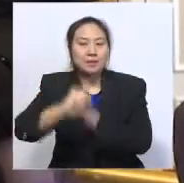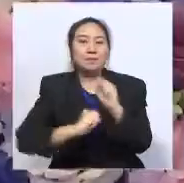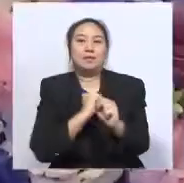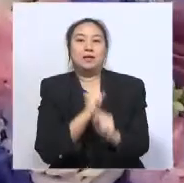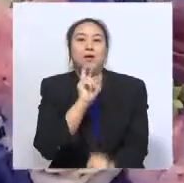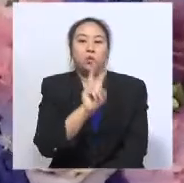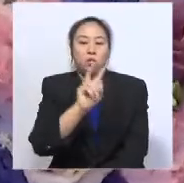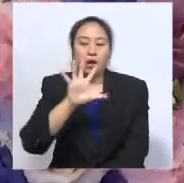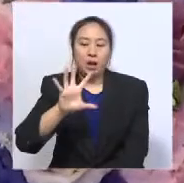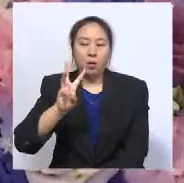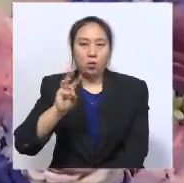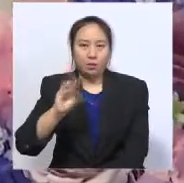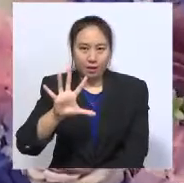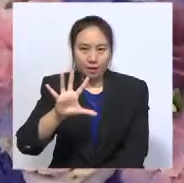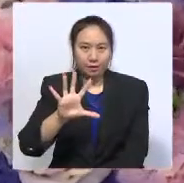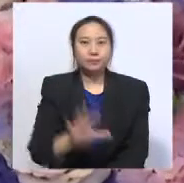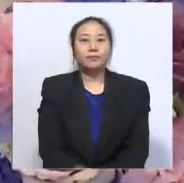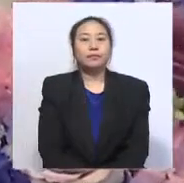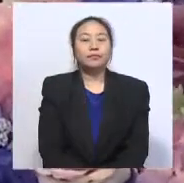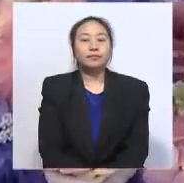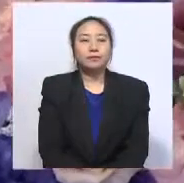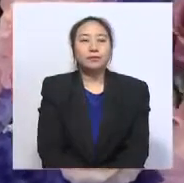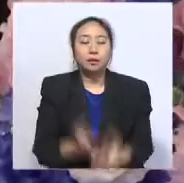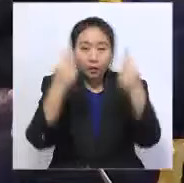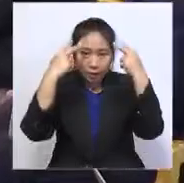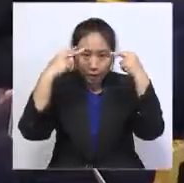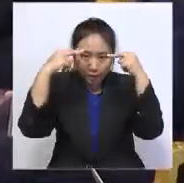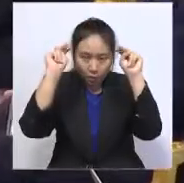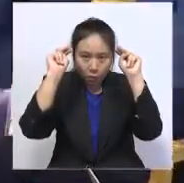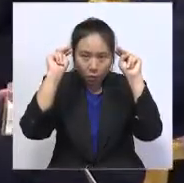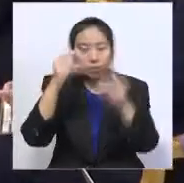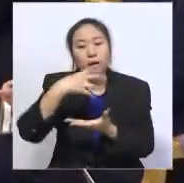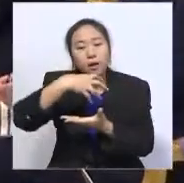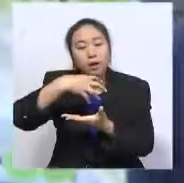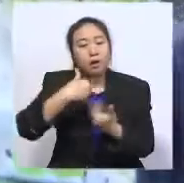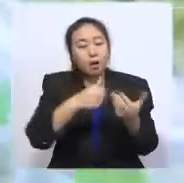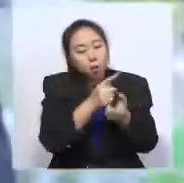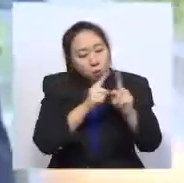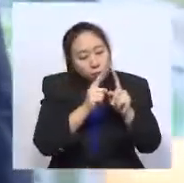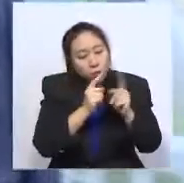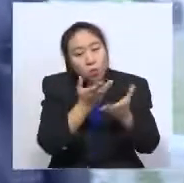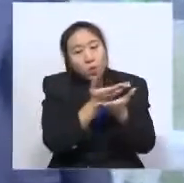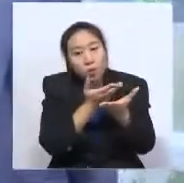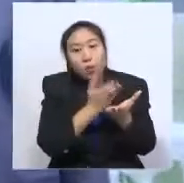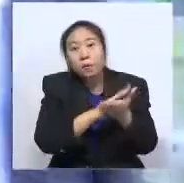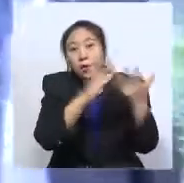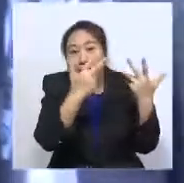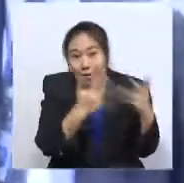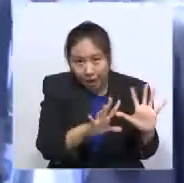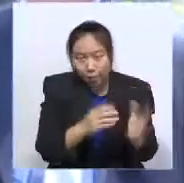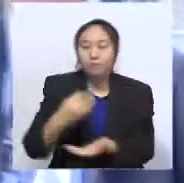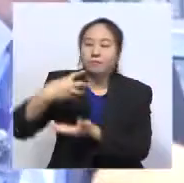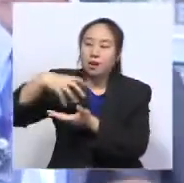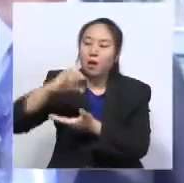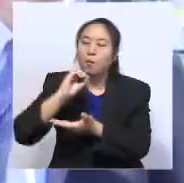ปี2565ครับ ส่วนท่านนายกรัฐมนตรีนะคะก็ได้เปิดเผยหลังการหารือกับคุณแจ็คหม่าค่ะว่า